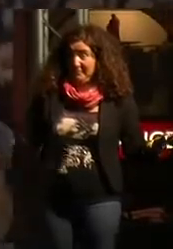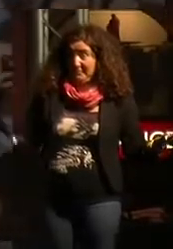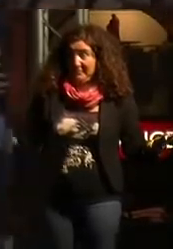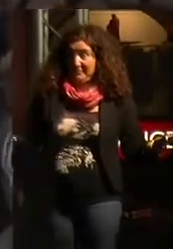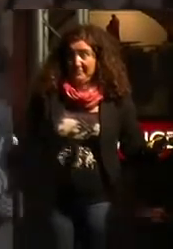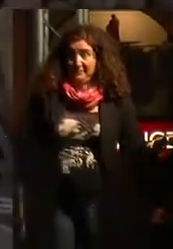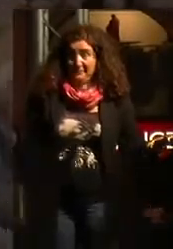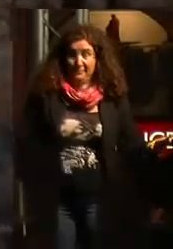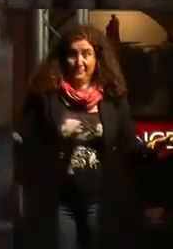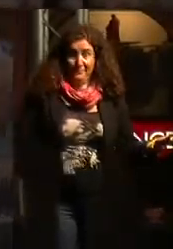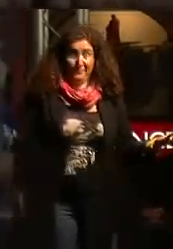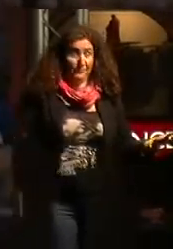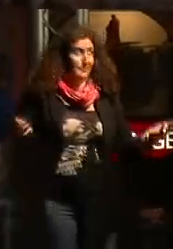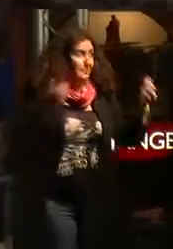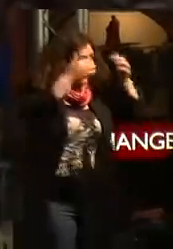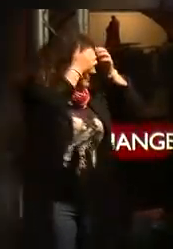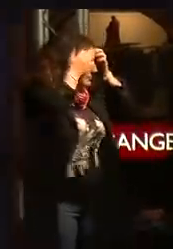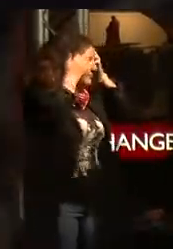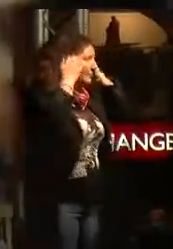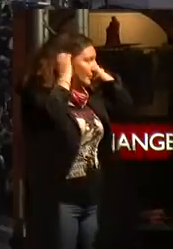Fate montare un po' di carica.